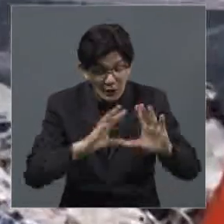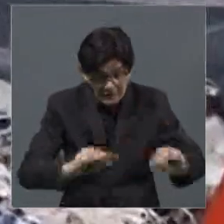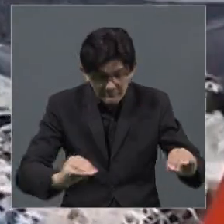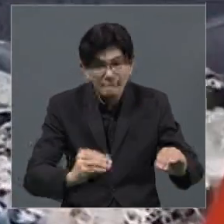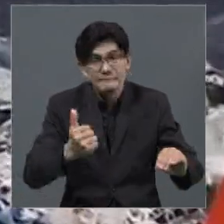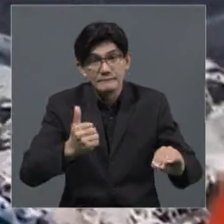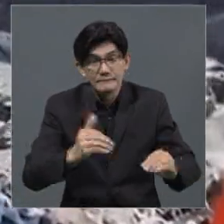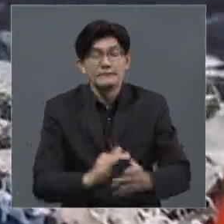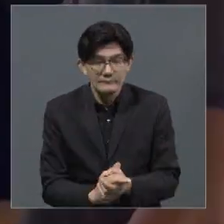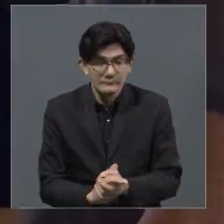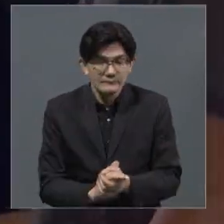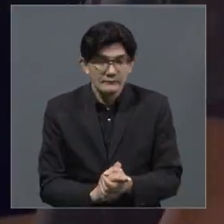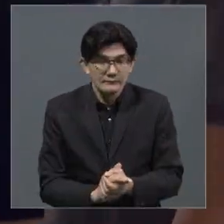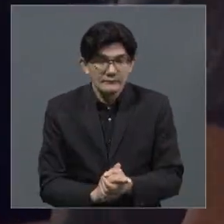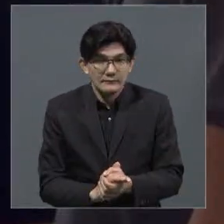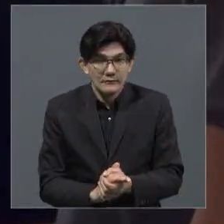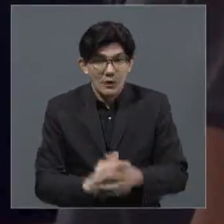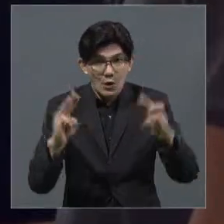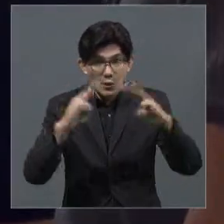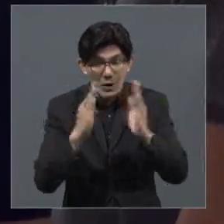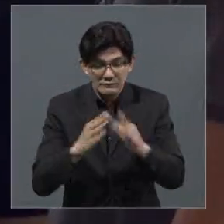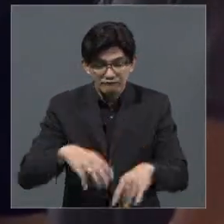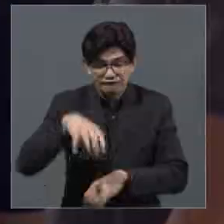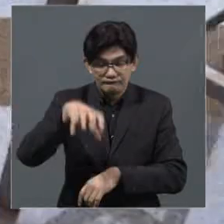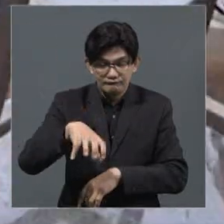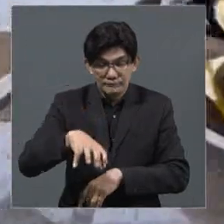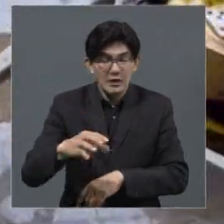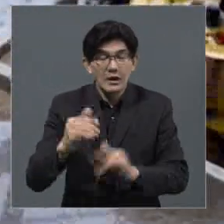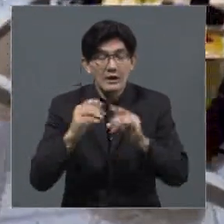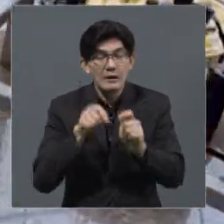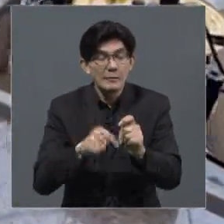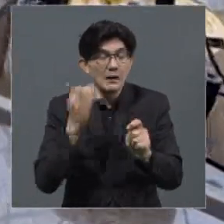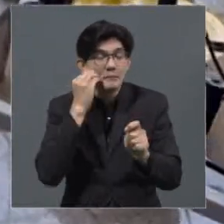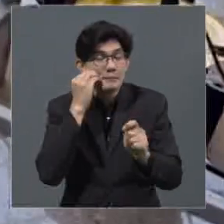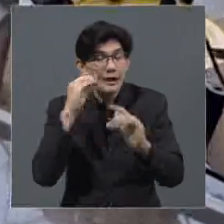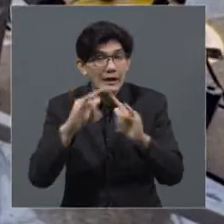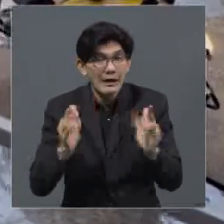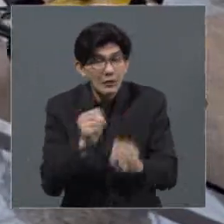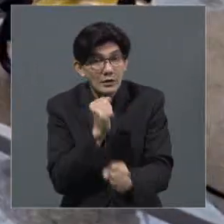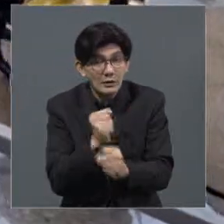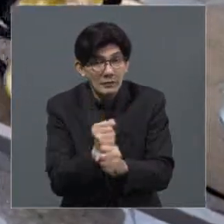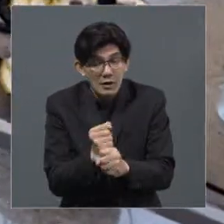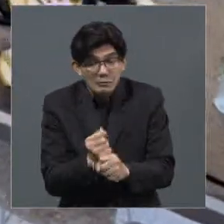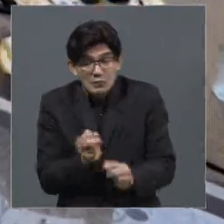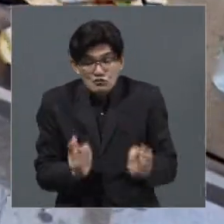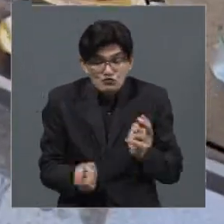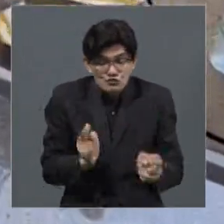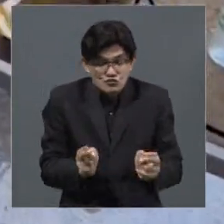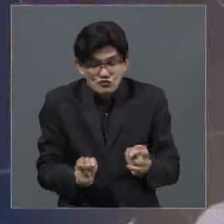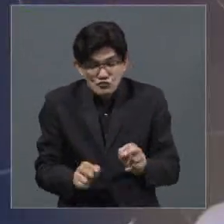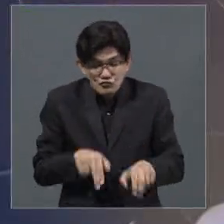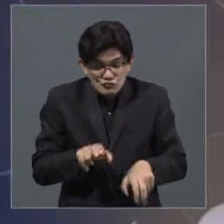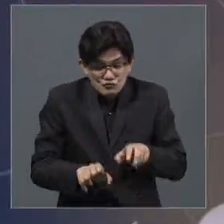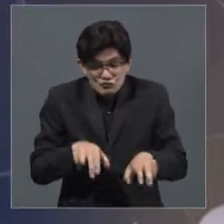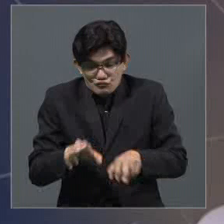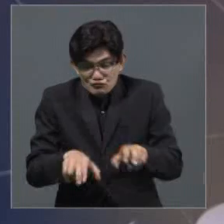ะฮะขณะที่บริเวณนะฮะวัดหนองพวาตำบลบางบุตรอำเภอบ้านค่ายเจ้าหน้าที่พิสูจน์หลักฐานก็ใช้หุ่นยนต์โรบอทนะฮะหรือโดร